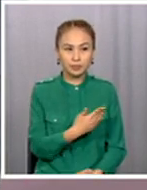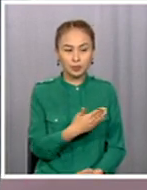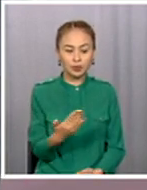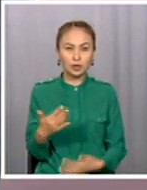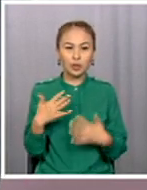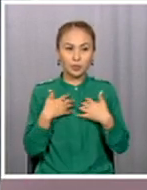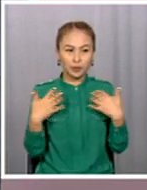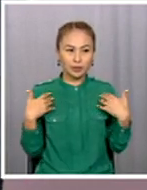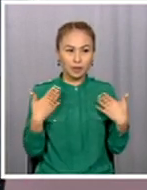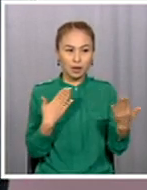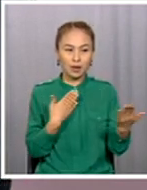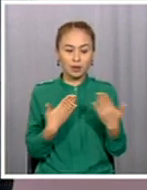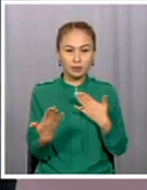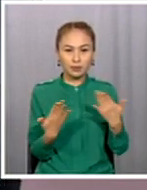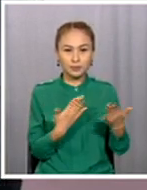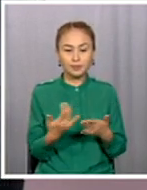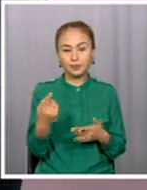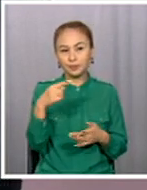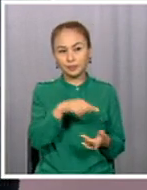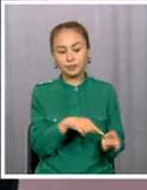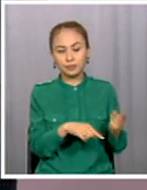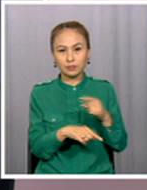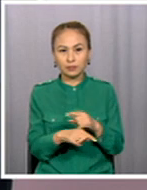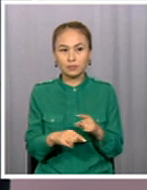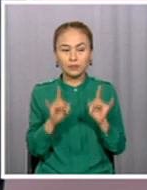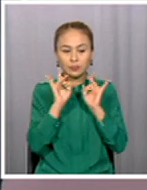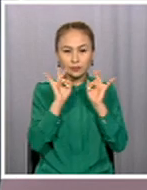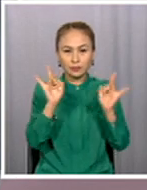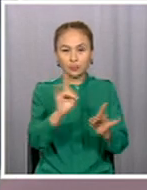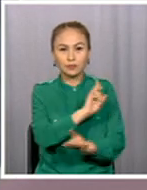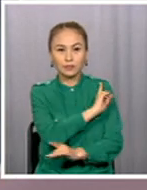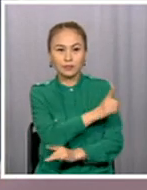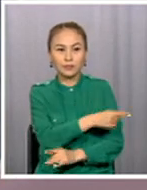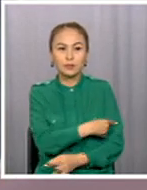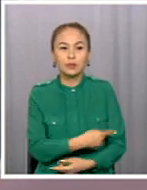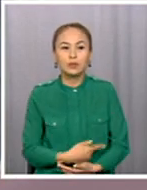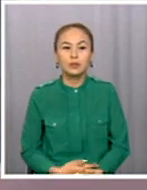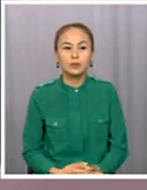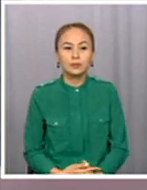жануарлардың арасындағы бұғының да дыбысы қатты естіледі.